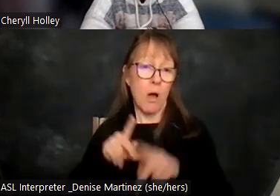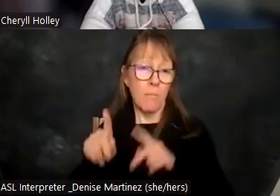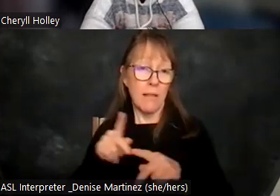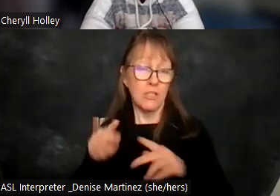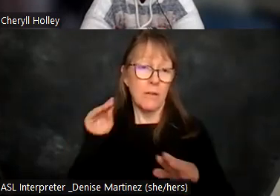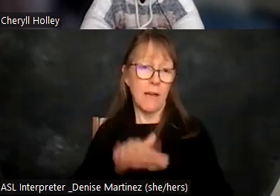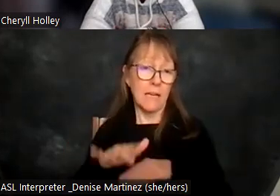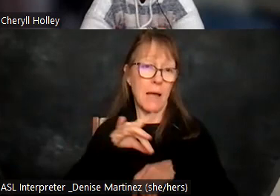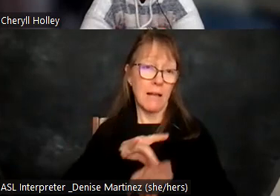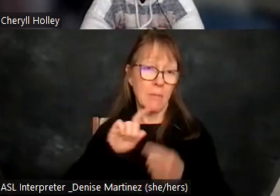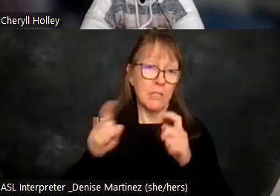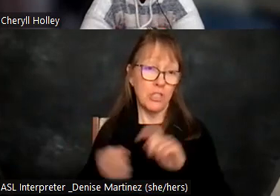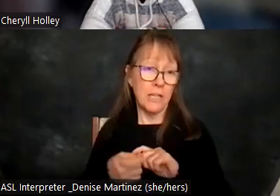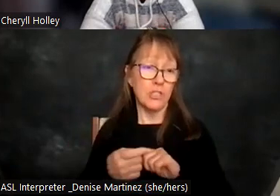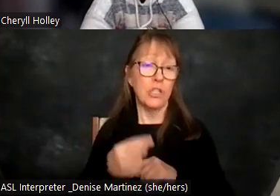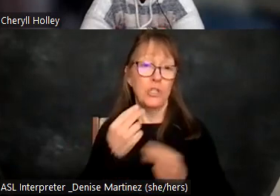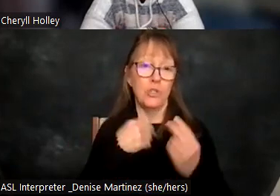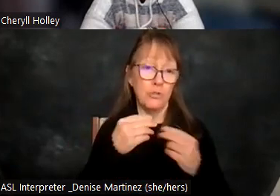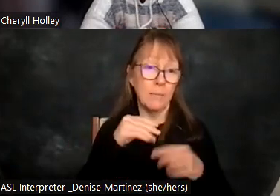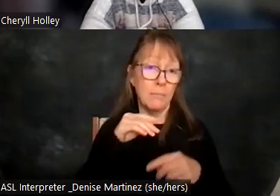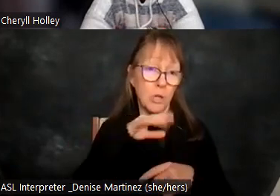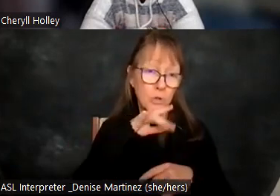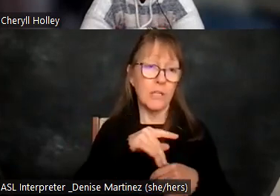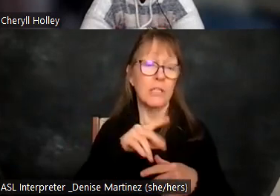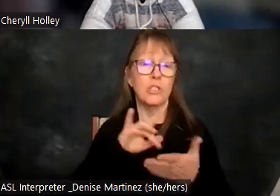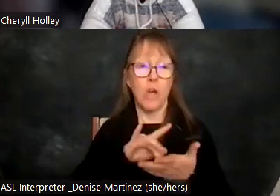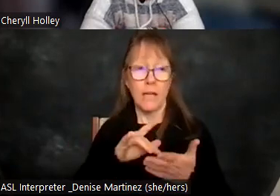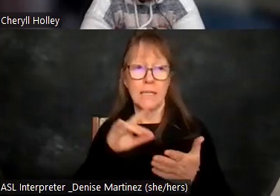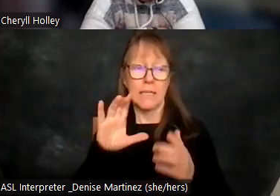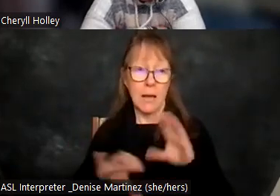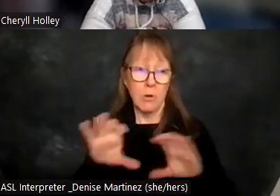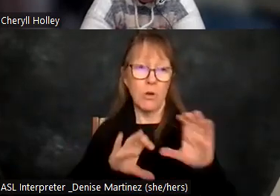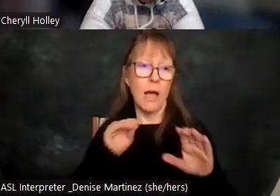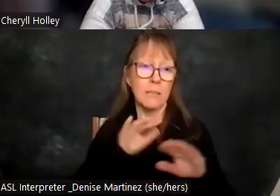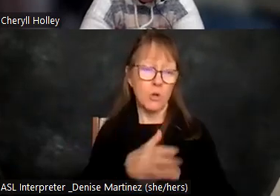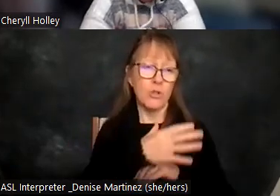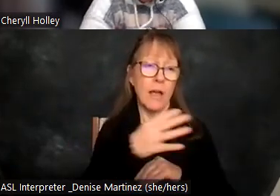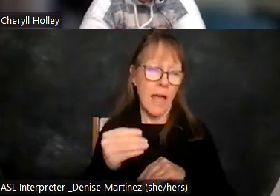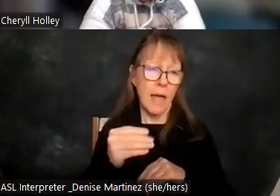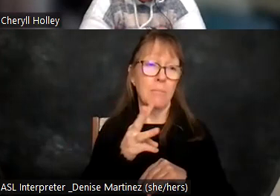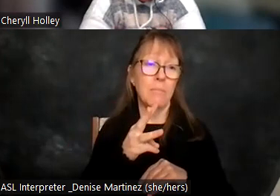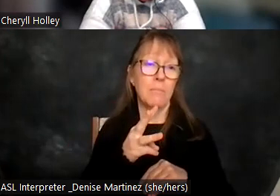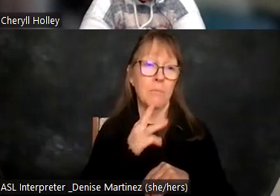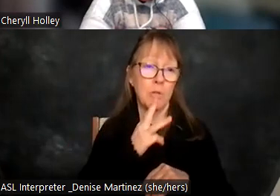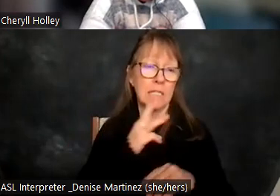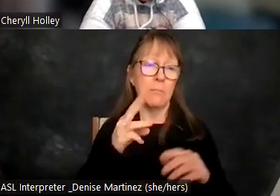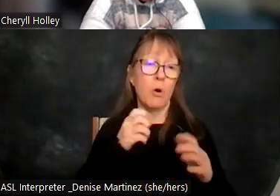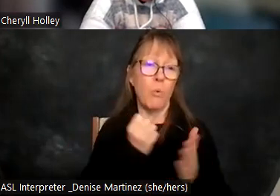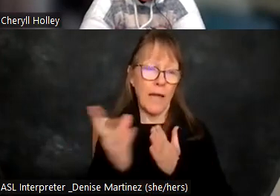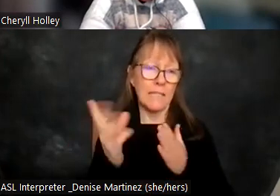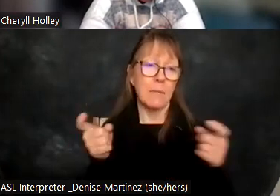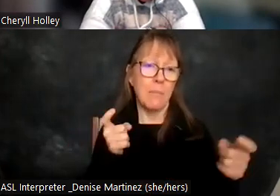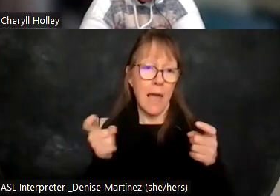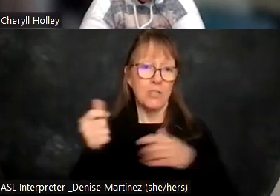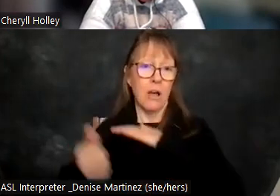climate change, population qui est affectée nutrient de pollution, toxic chemical et, exposure, and et municipal solid waste, which are managed by avec the pollution, Massachusetts avec Executive